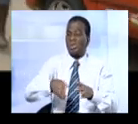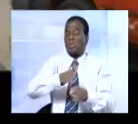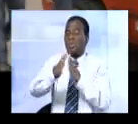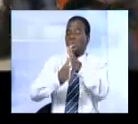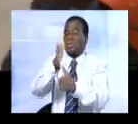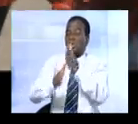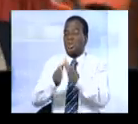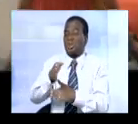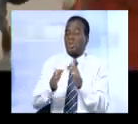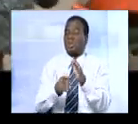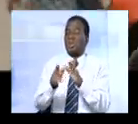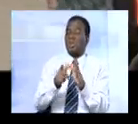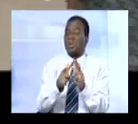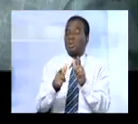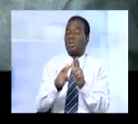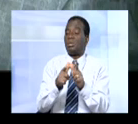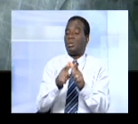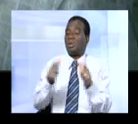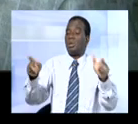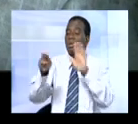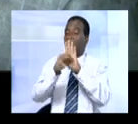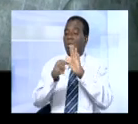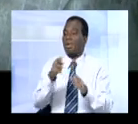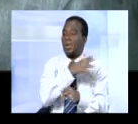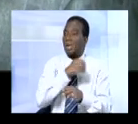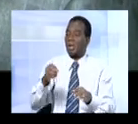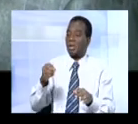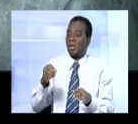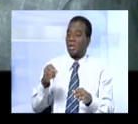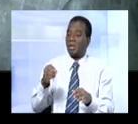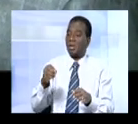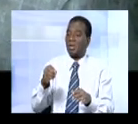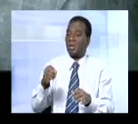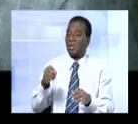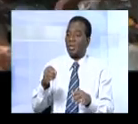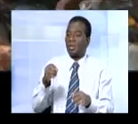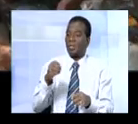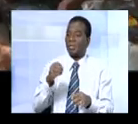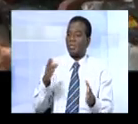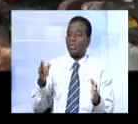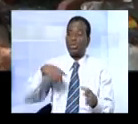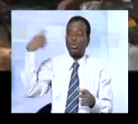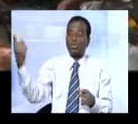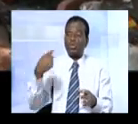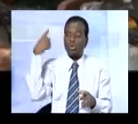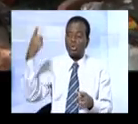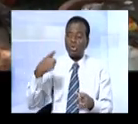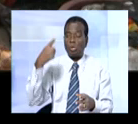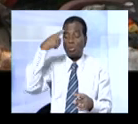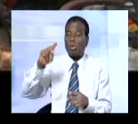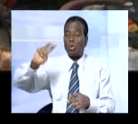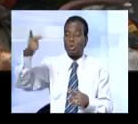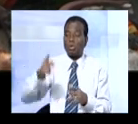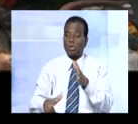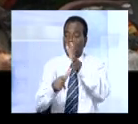sur la chaussée. Donc on fera du boulevard un rêve. Toujours selon le deuxième adjoint au